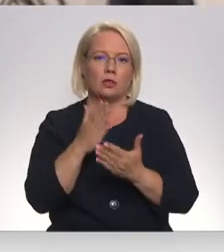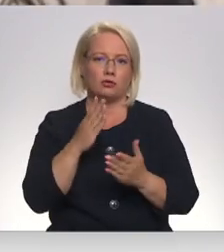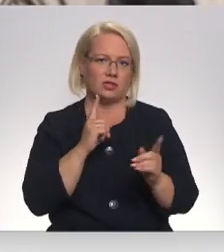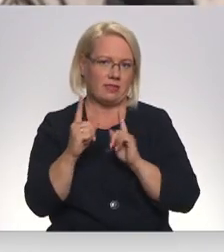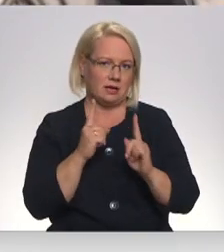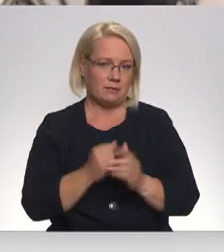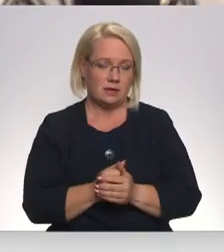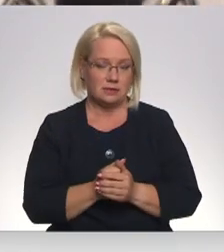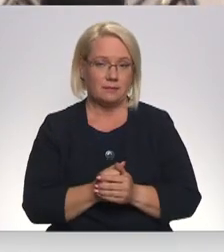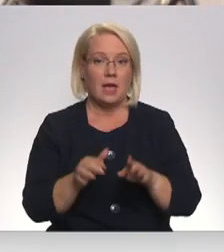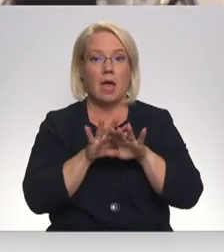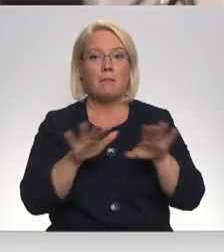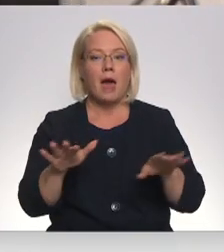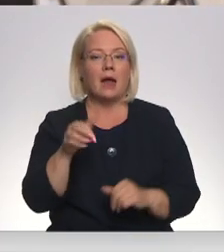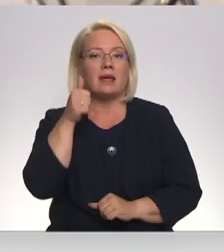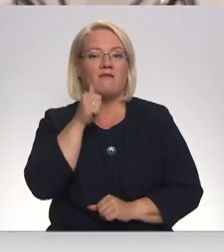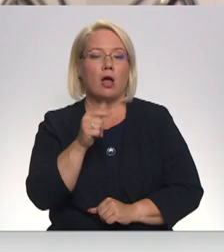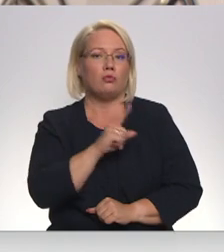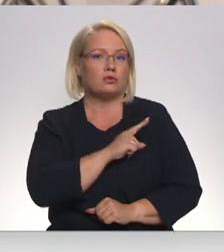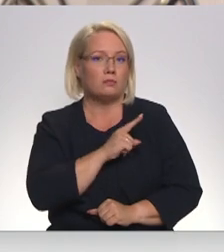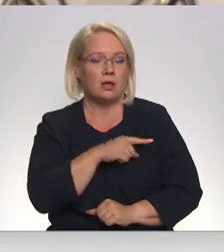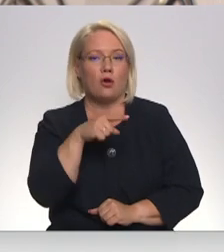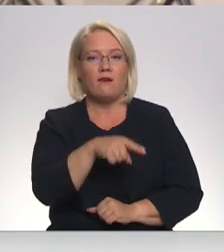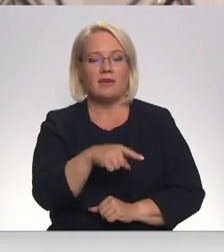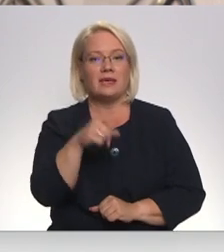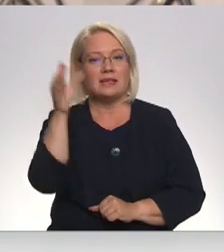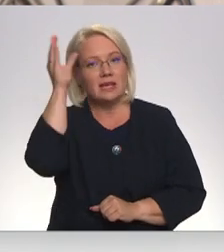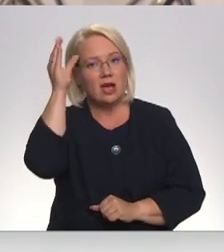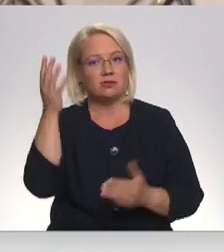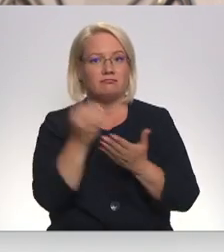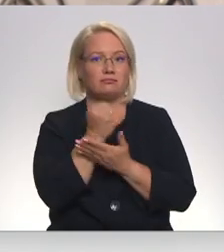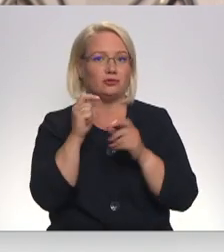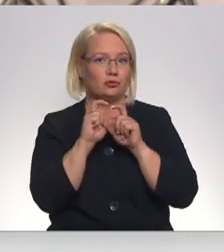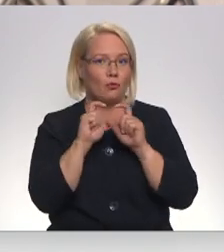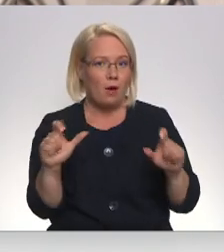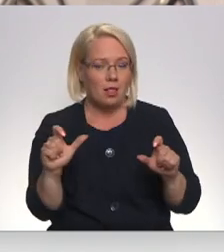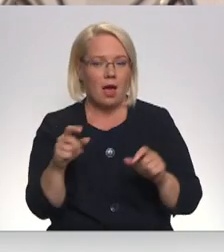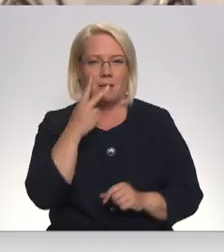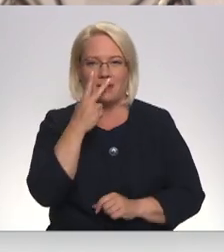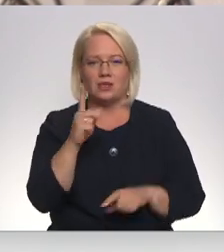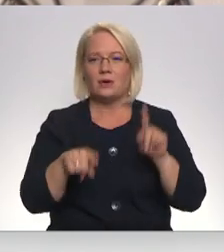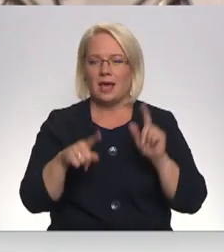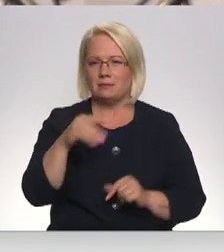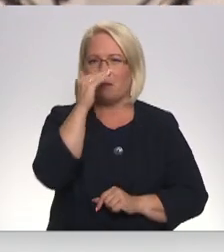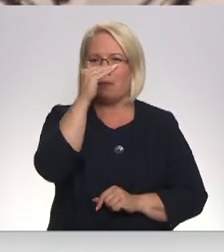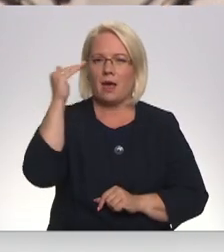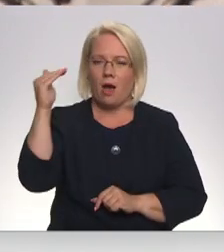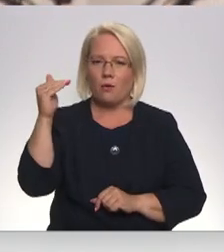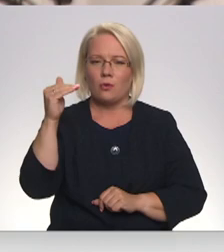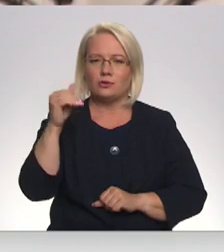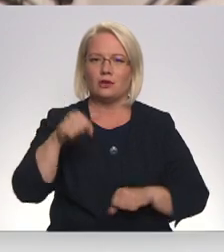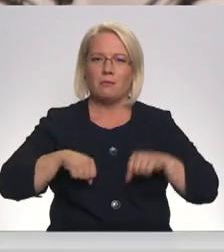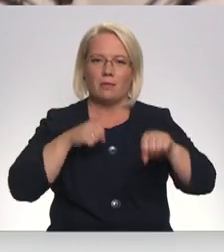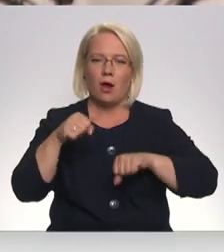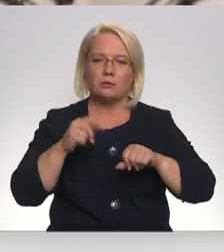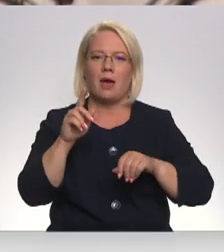Bērni varbūt pat vēl ir uzmanīgāki, viņi ir daudz zināšanas ieguvuši skolā, bet dažreiz es redzu, ka pieaugušie brauc pa nepareizo ceļa pusi